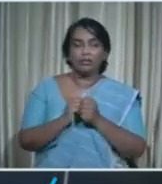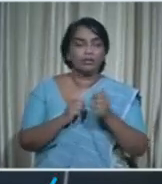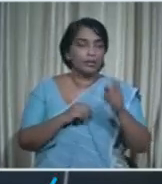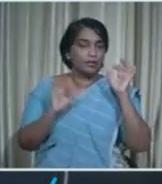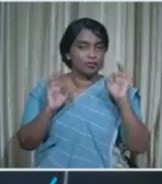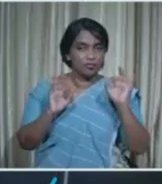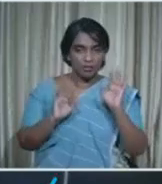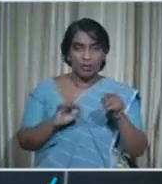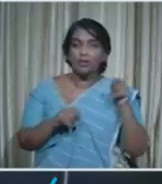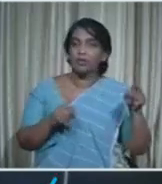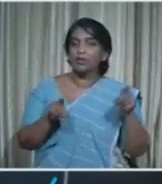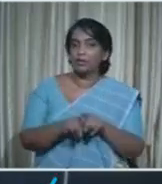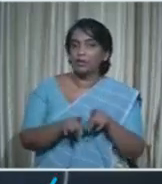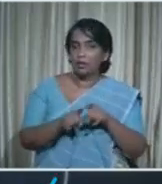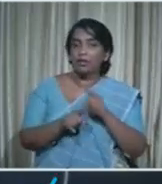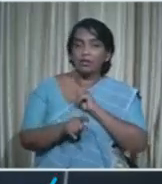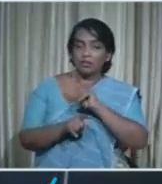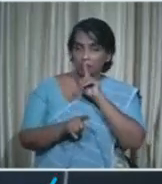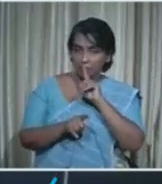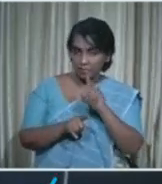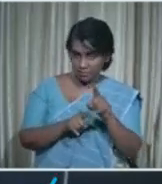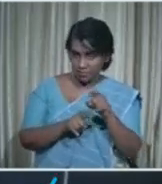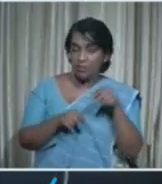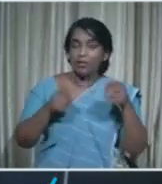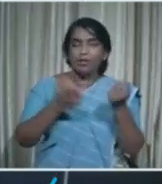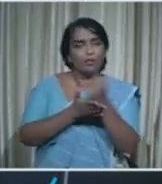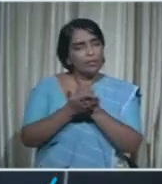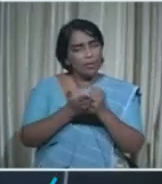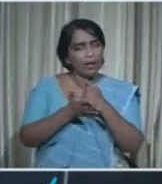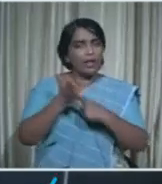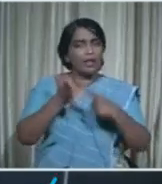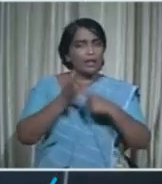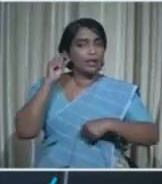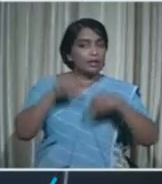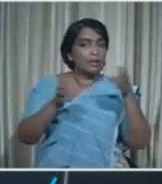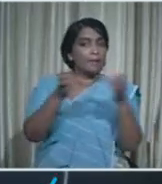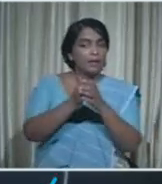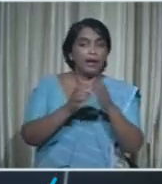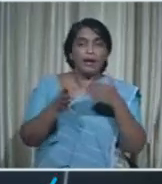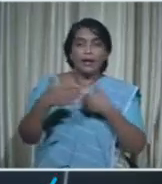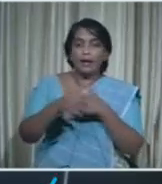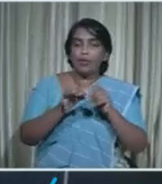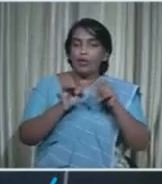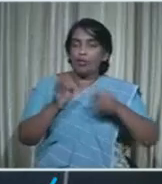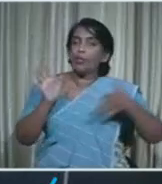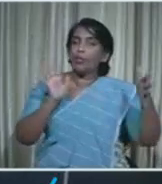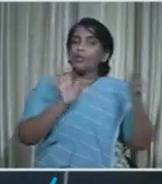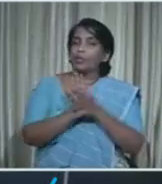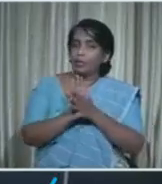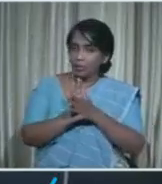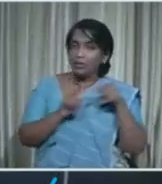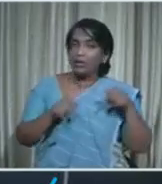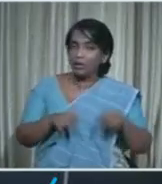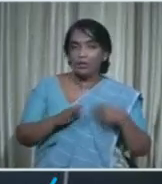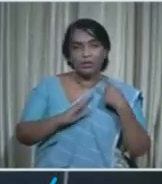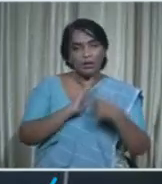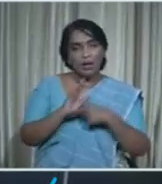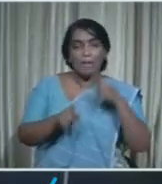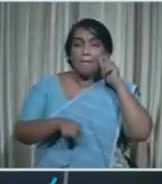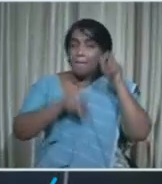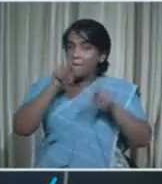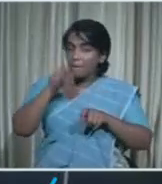Karuwa. E Anuwa Etuma Aradhana Kara Me Sieluma Deshapalana Pakshawalata Cabinet Mandalayat Ekka Sambandha Vela Me Ada Rate